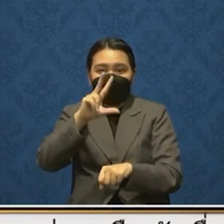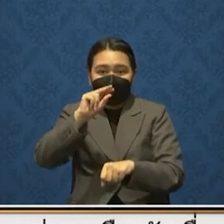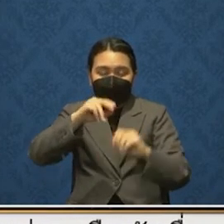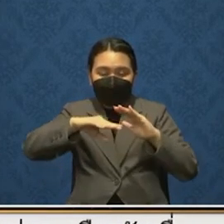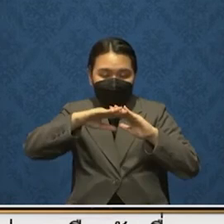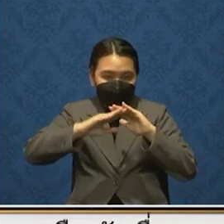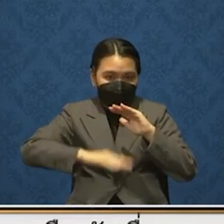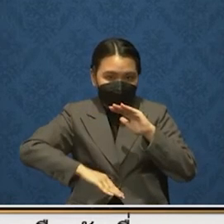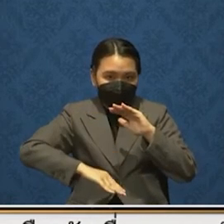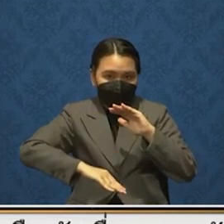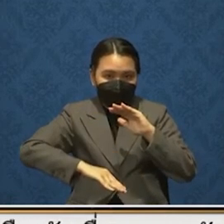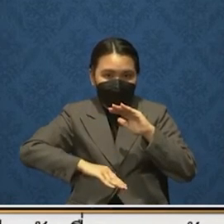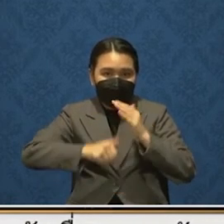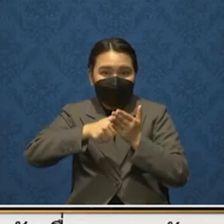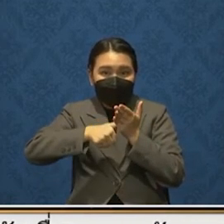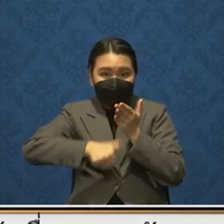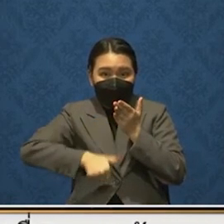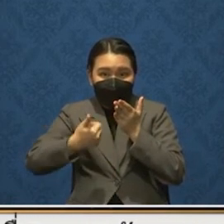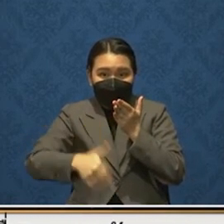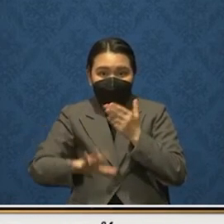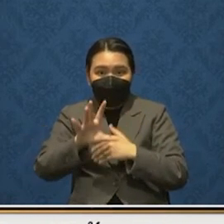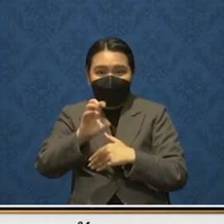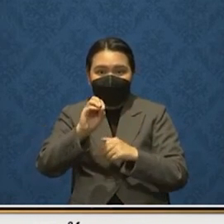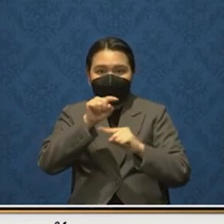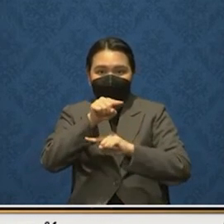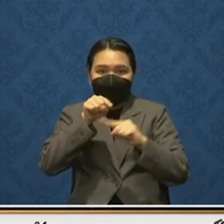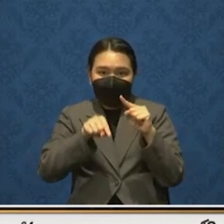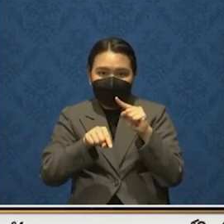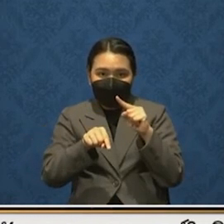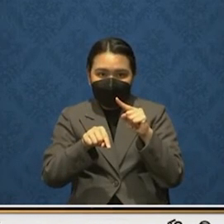เป็ี่ถึง 50%